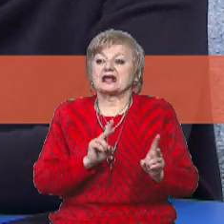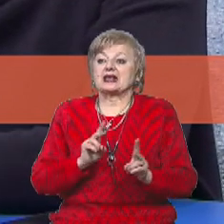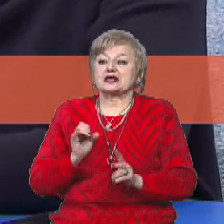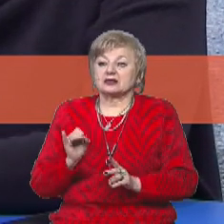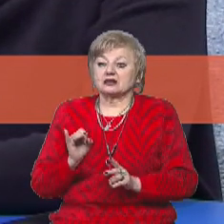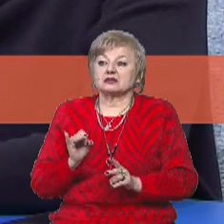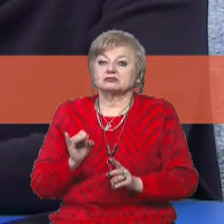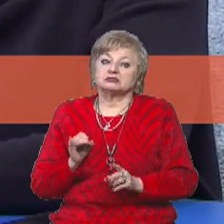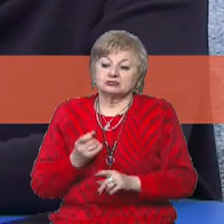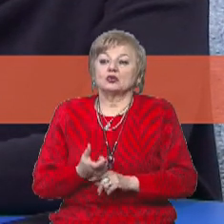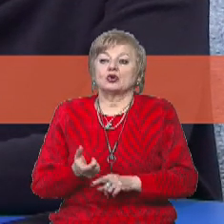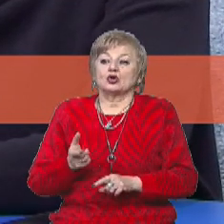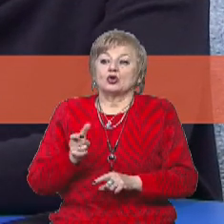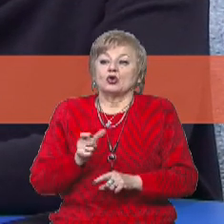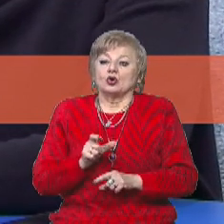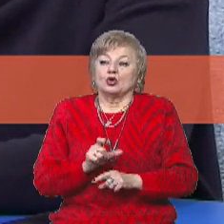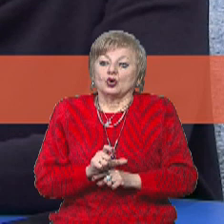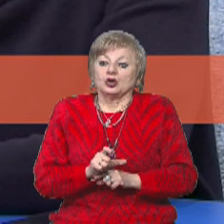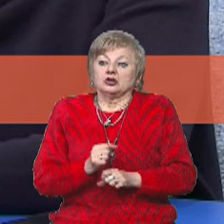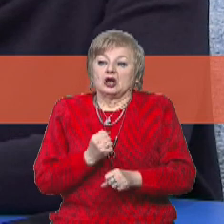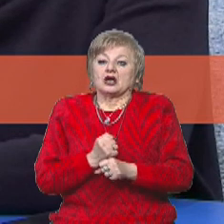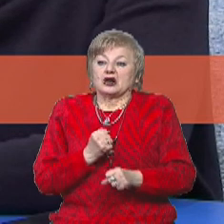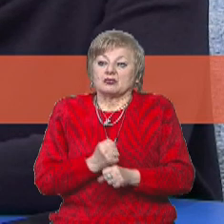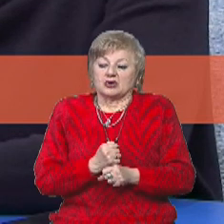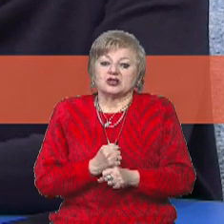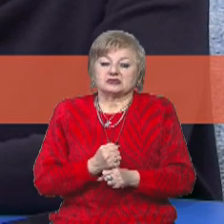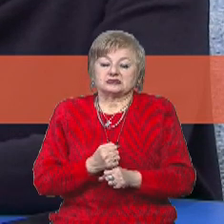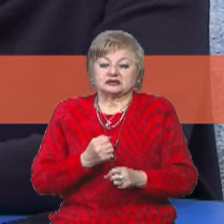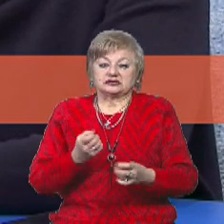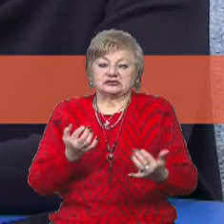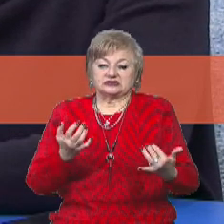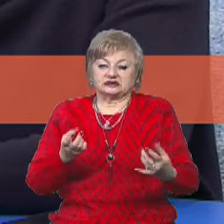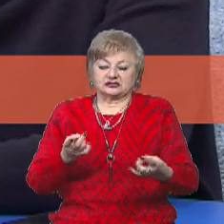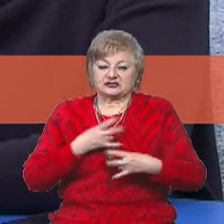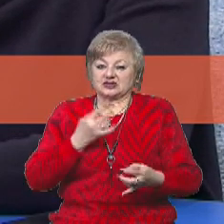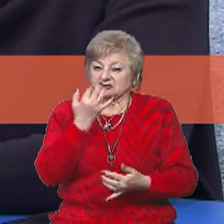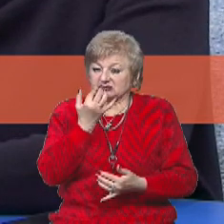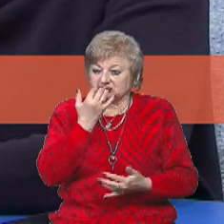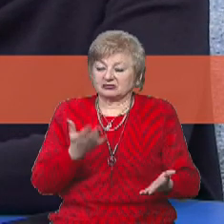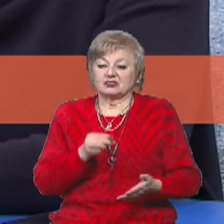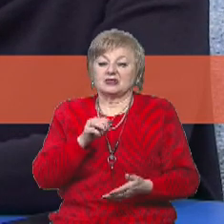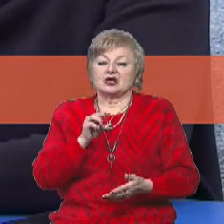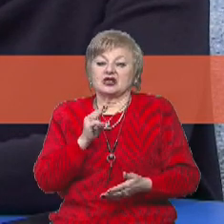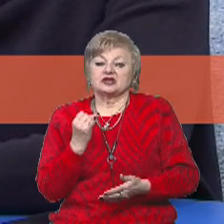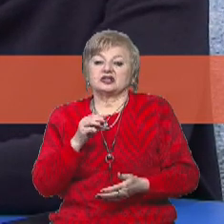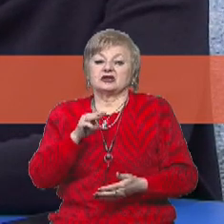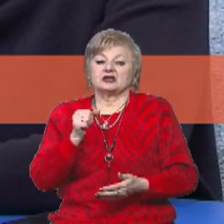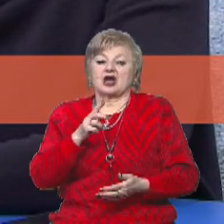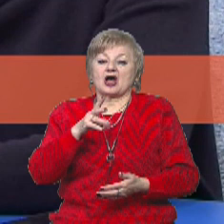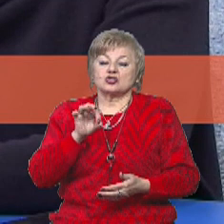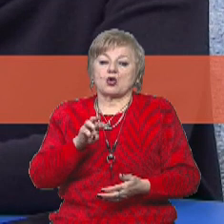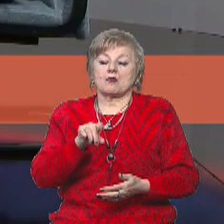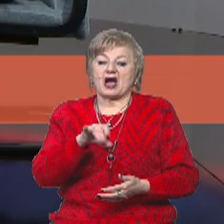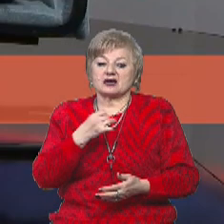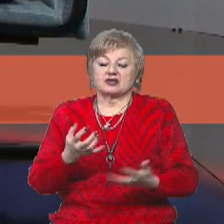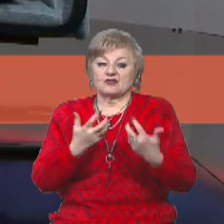ну, надзвичайно працюють з токсичними речовинами. Той же титано-магнієвий комбінат, якщо щось станеться